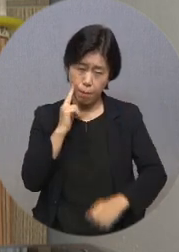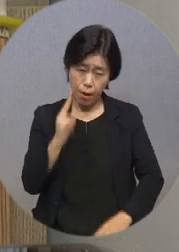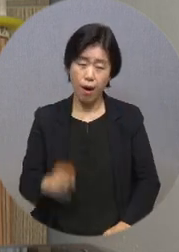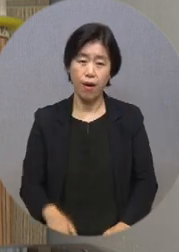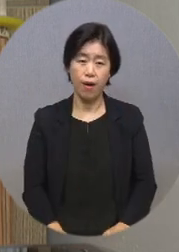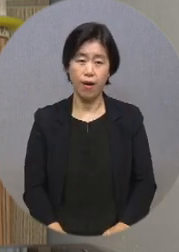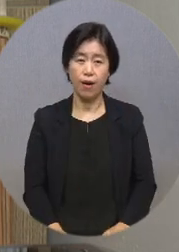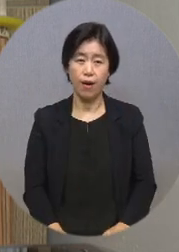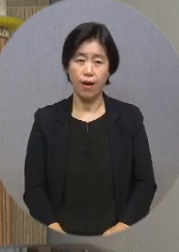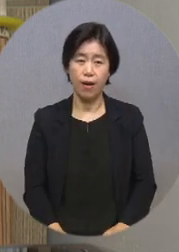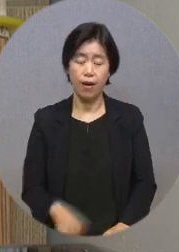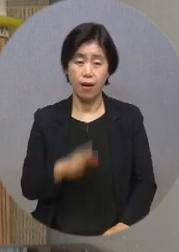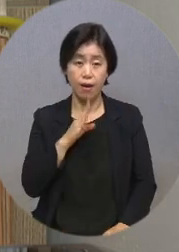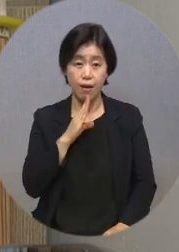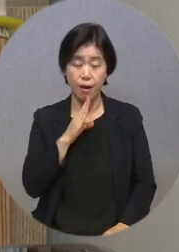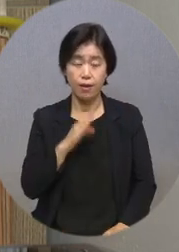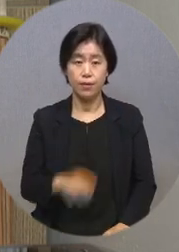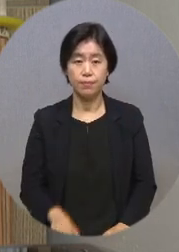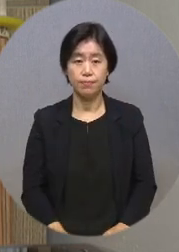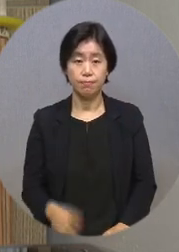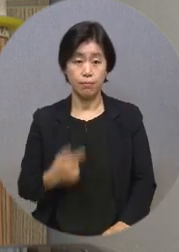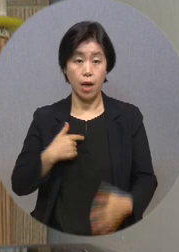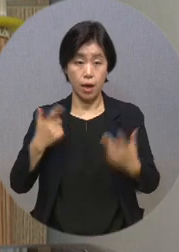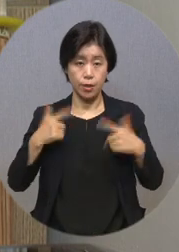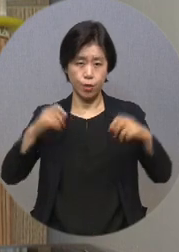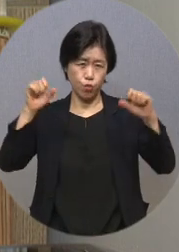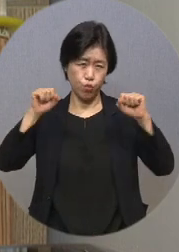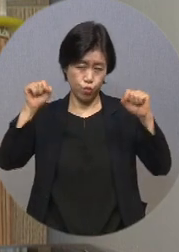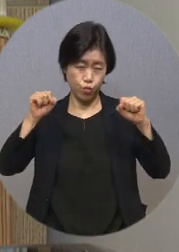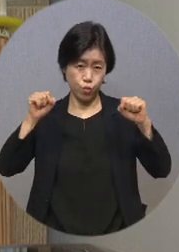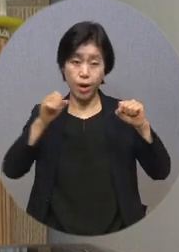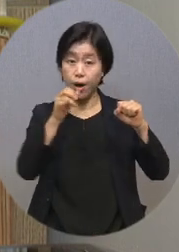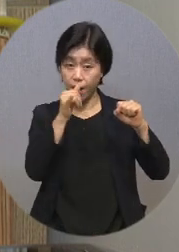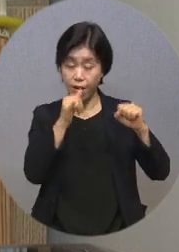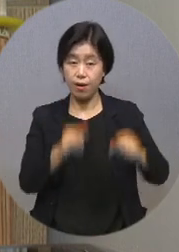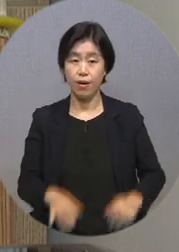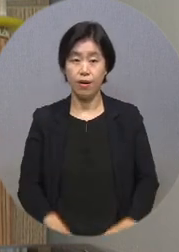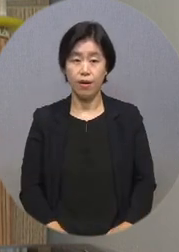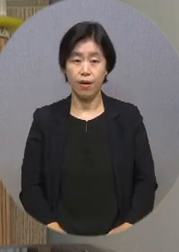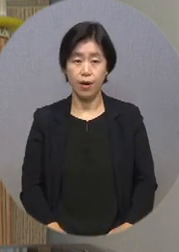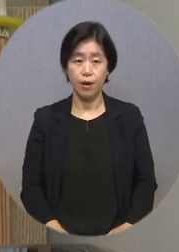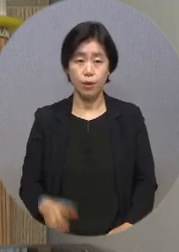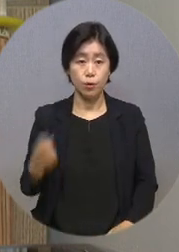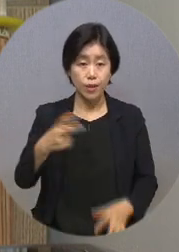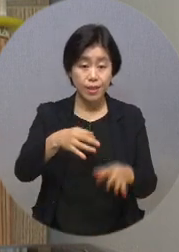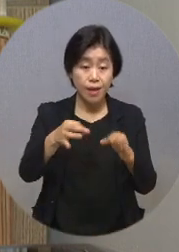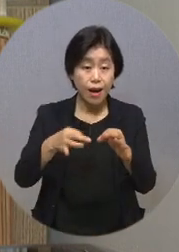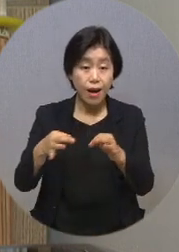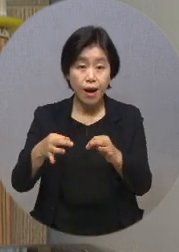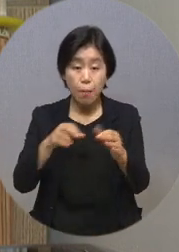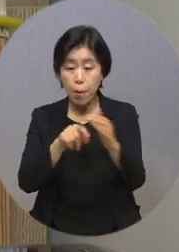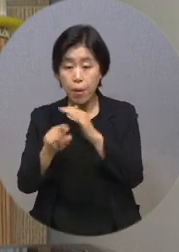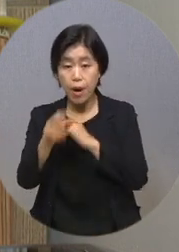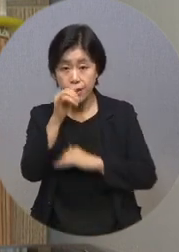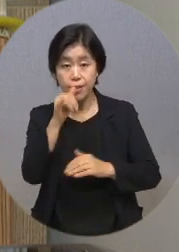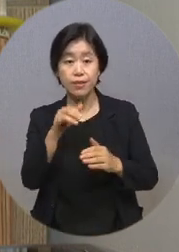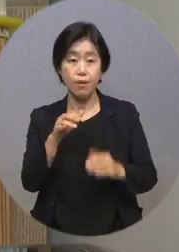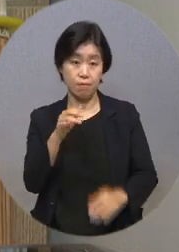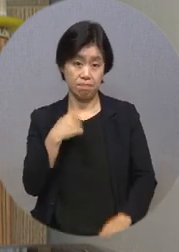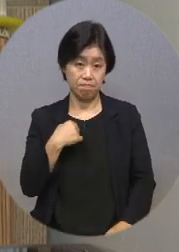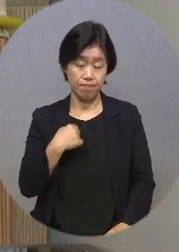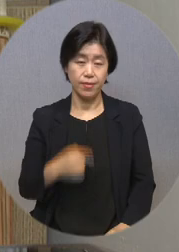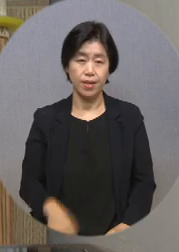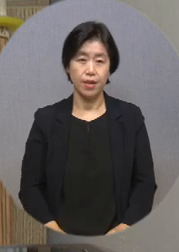맞아요. 정말 추웠는데 제가 늘 운동을 하러 다니면서 또 시장을 보러 다니면서 다니는 그 상가